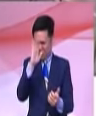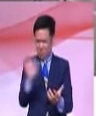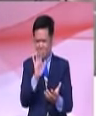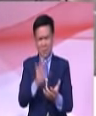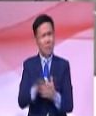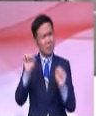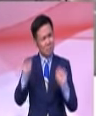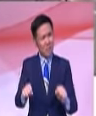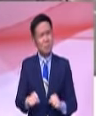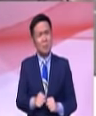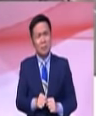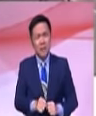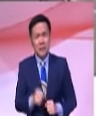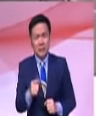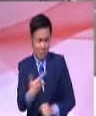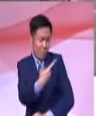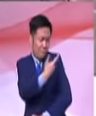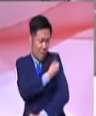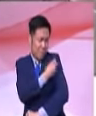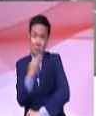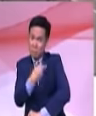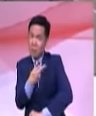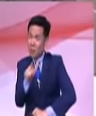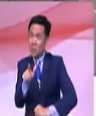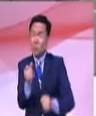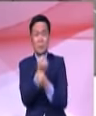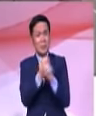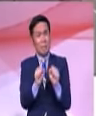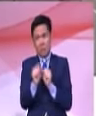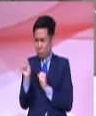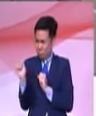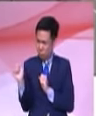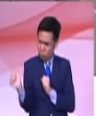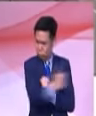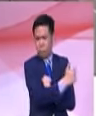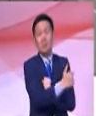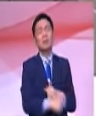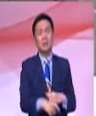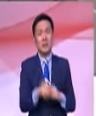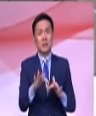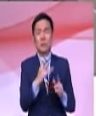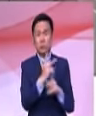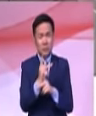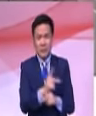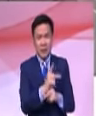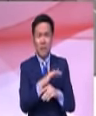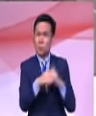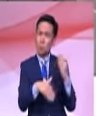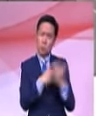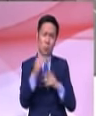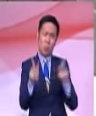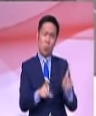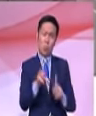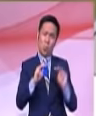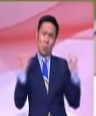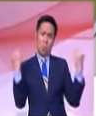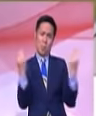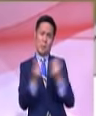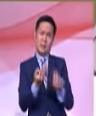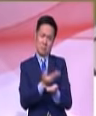vaksin yang dibagi kepada kita adalah untuk keselamatan kita demi menjaga keseluruhan rakyat di kawasan